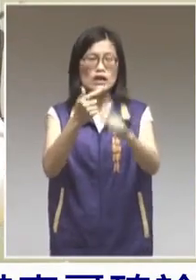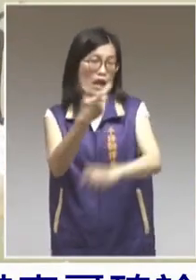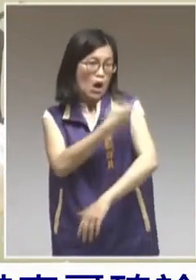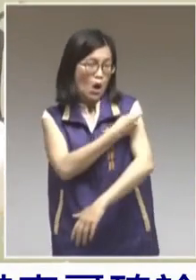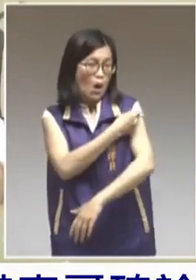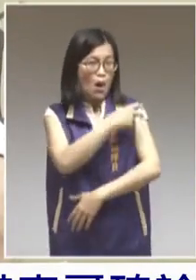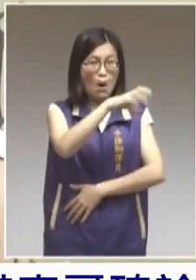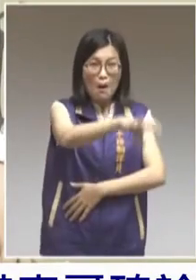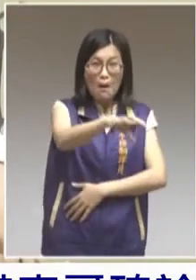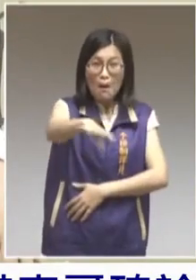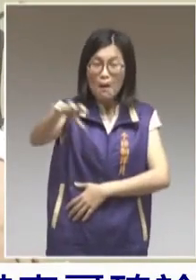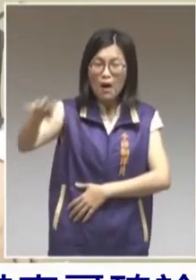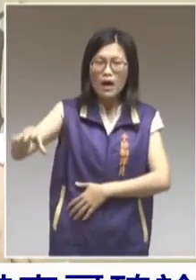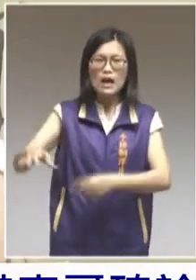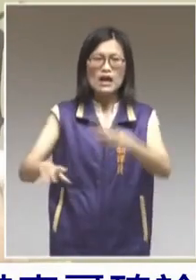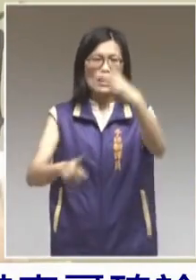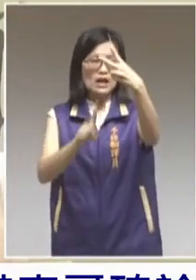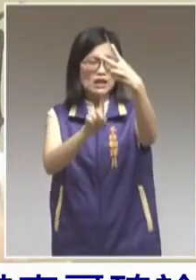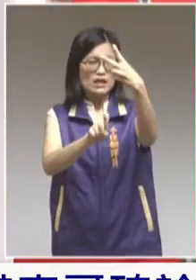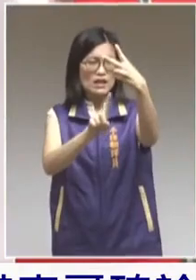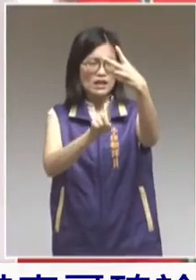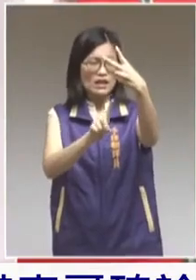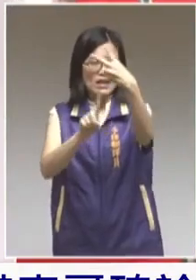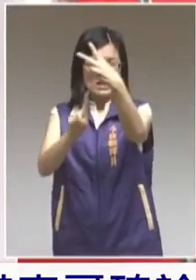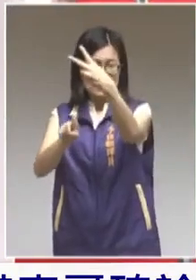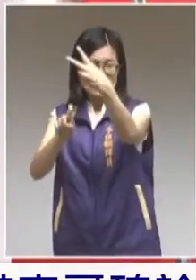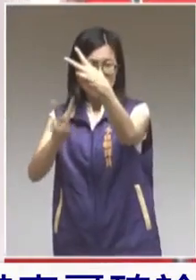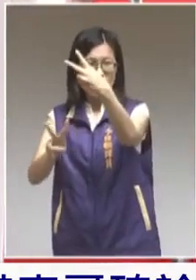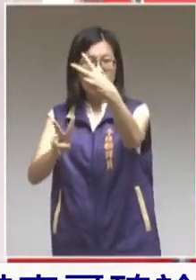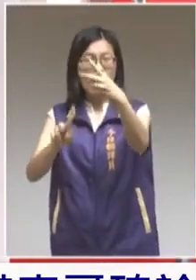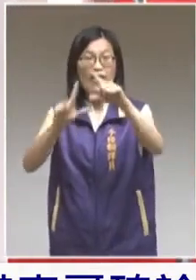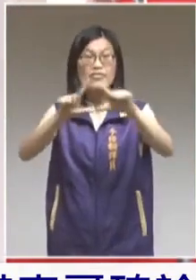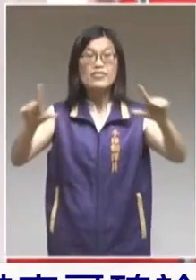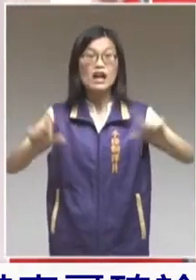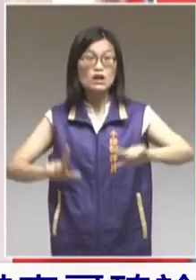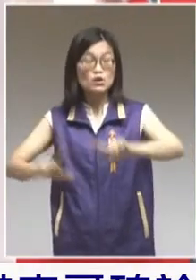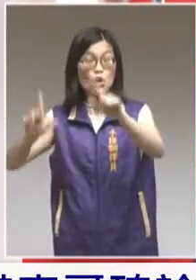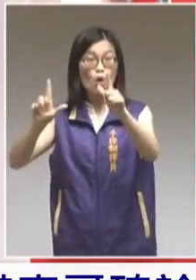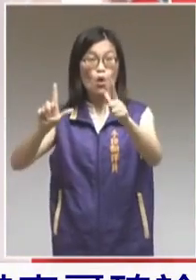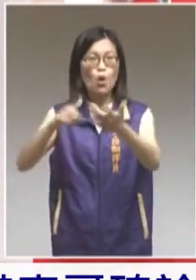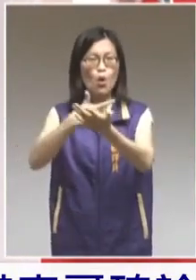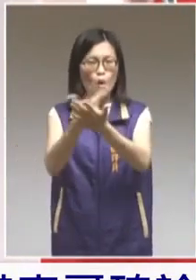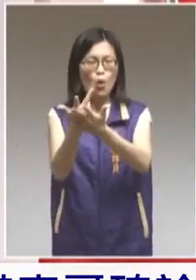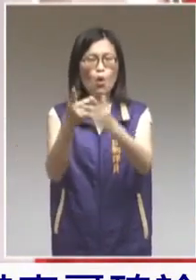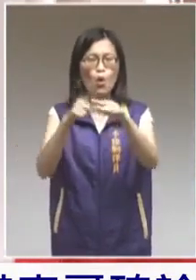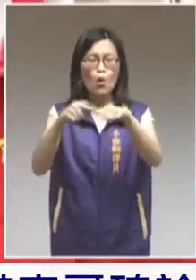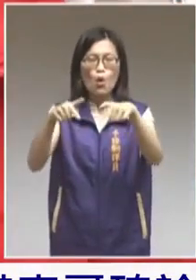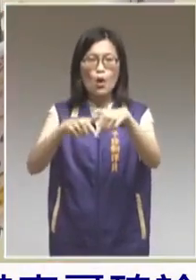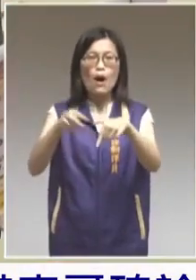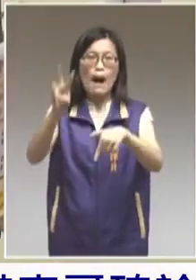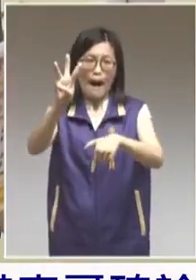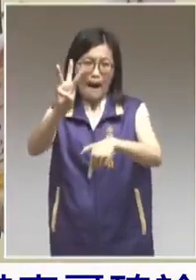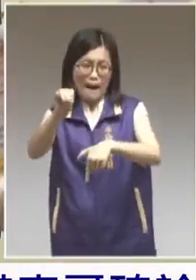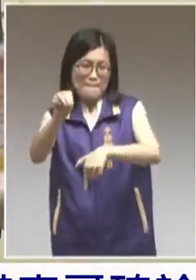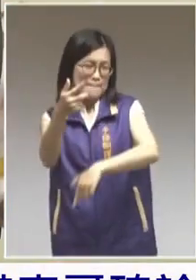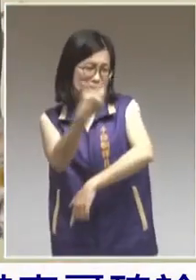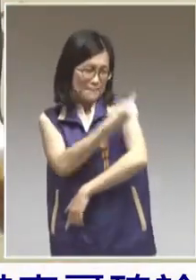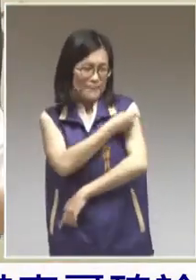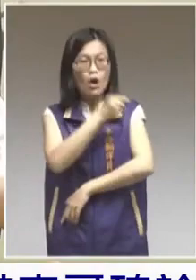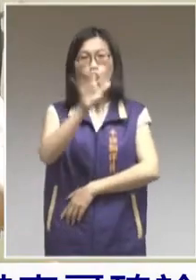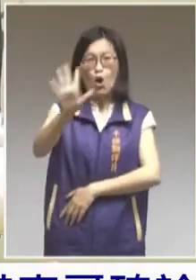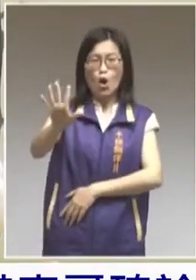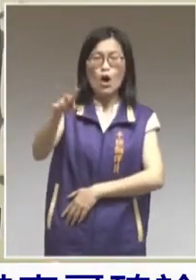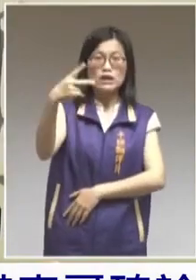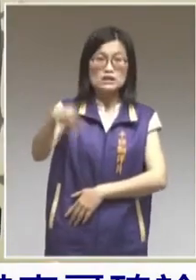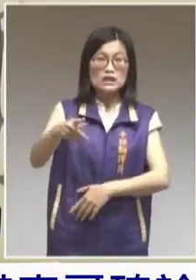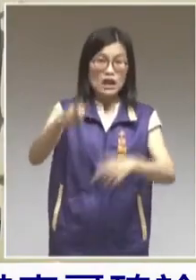分，好，我们在2月11号到12号在大东的文化艺术中心啊有莫德纳疫苗的接种。那